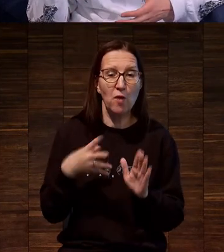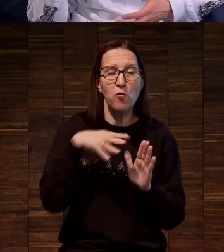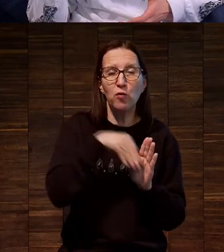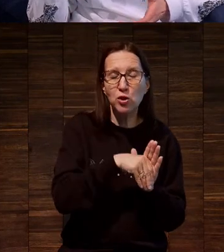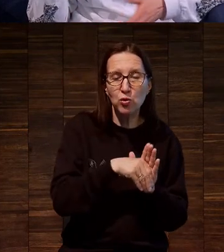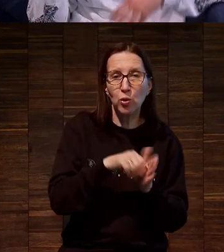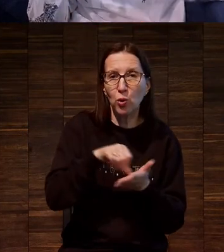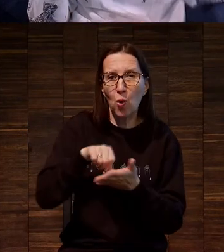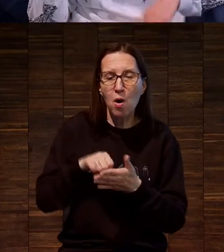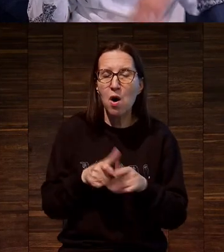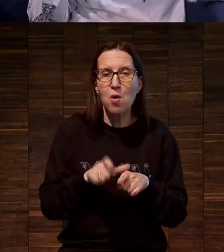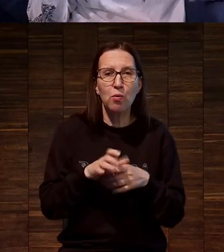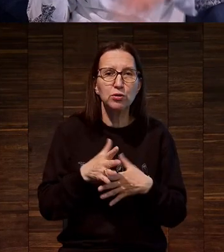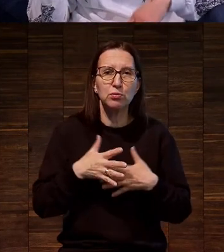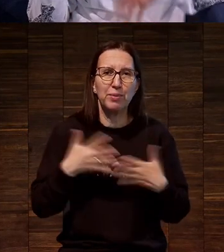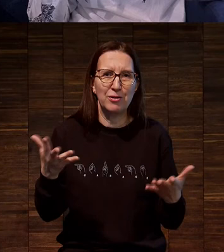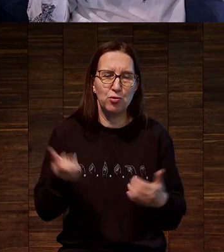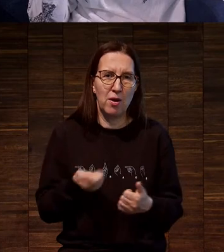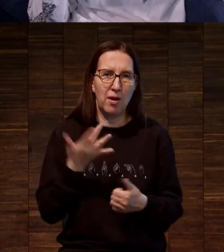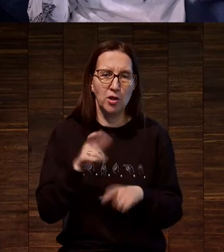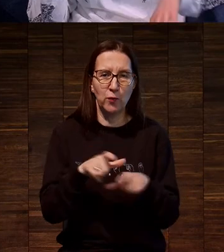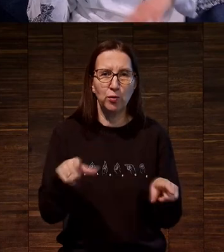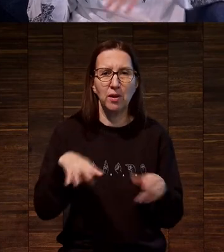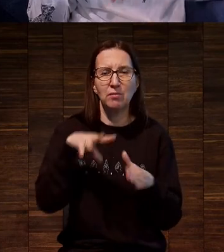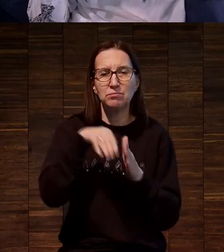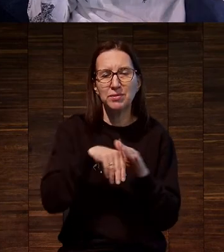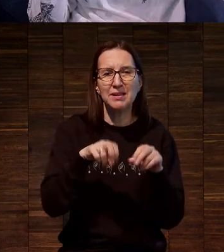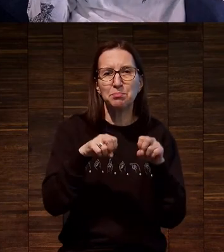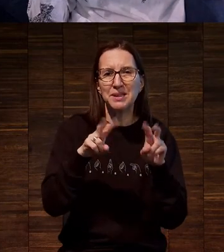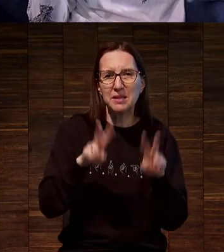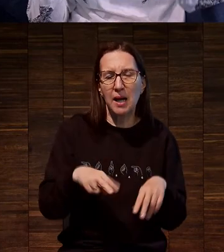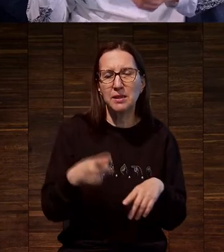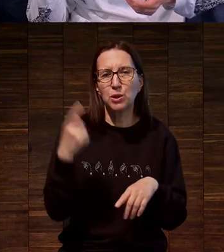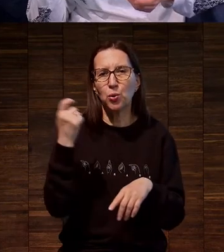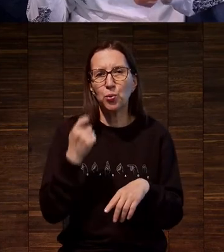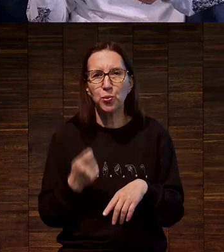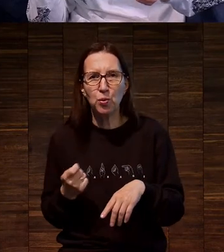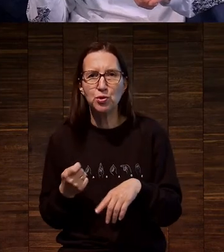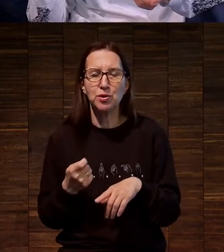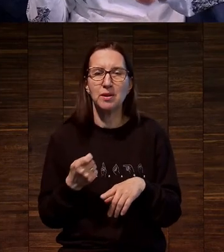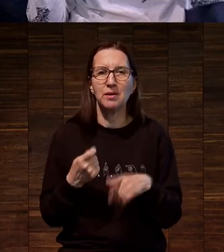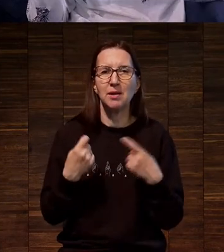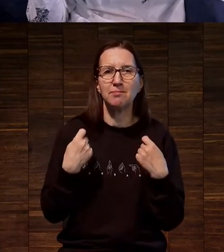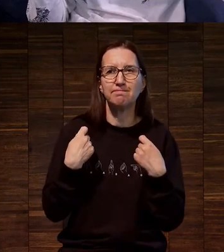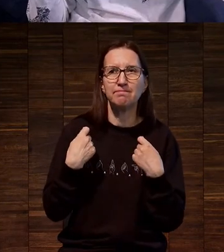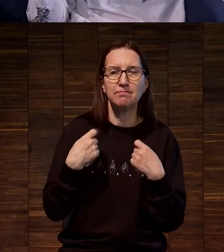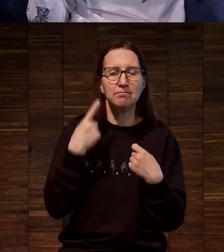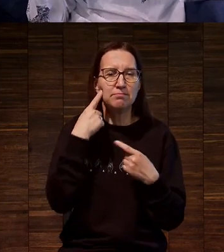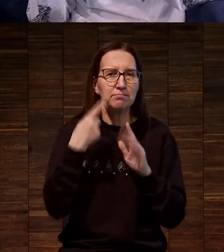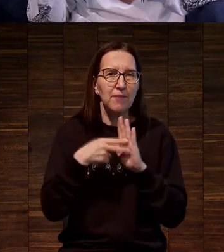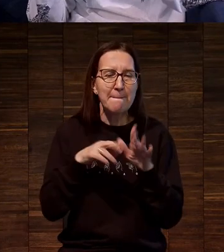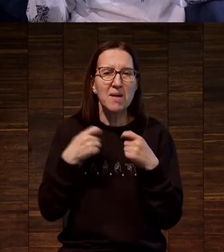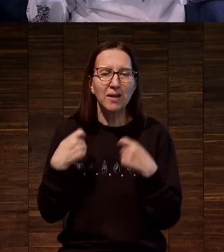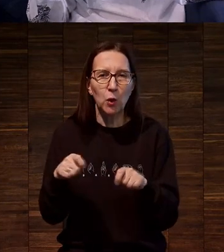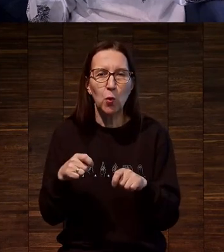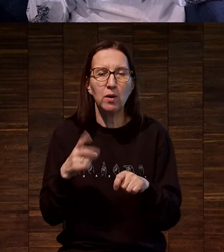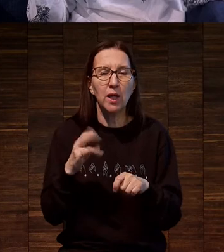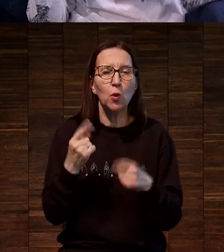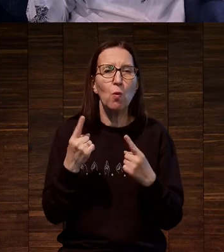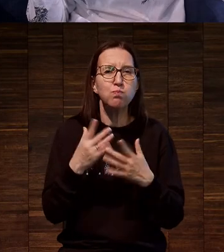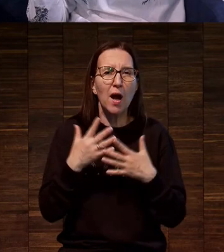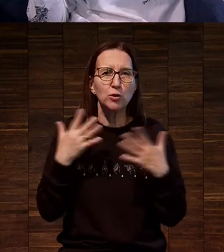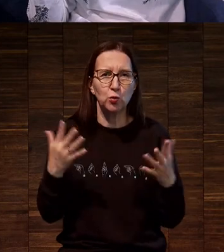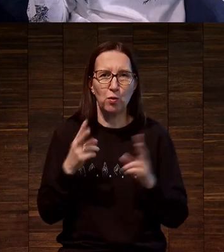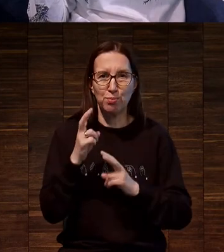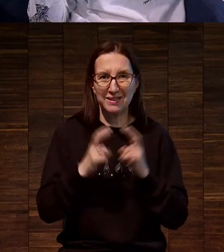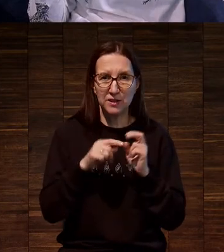вовлечено очень большое количество людей, специалисты, художники, маркетологи. Но как любое большое производство,